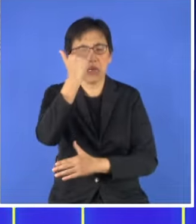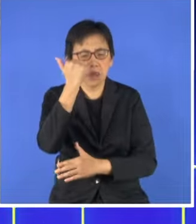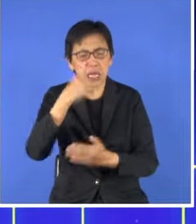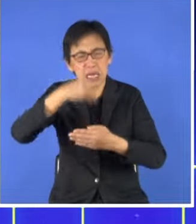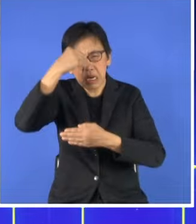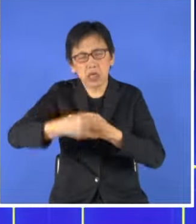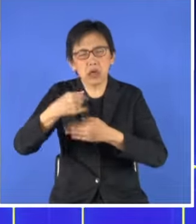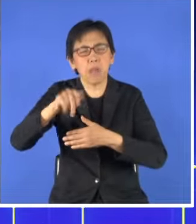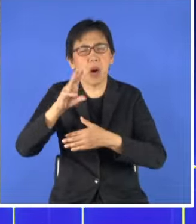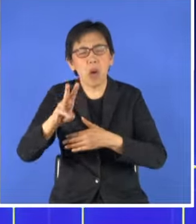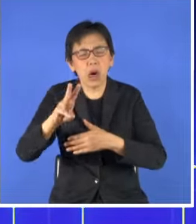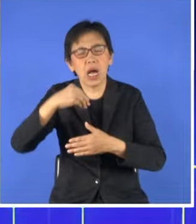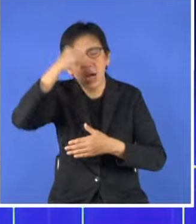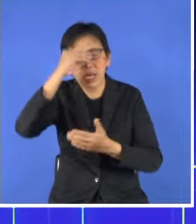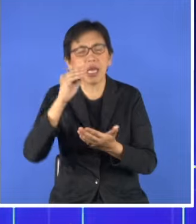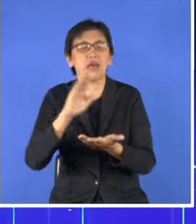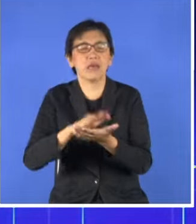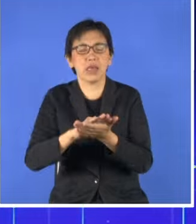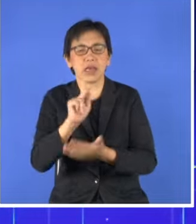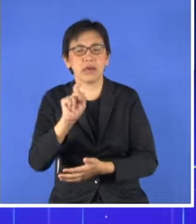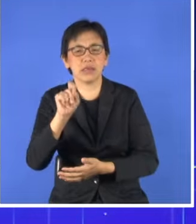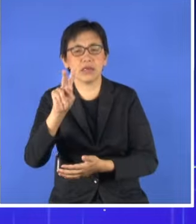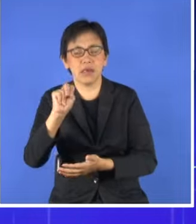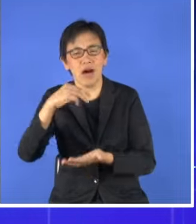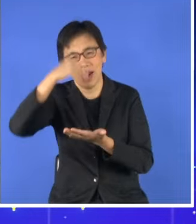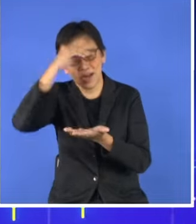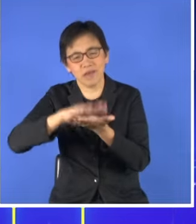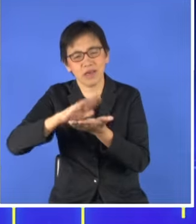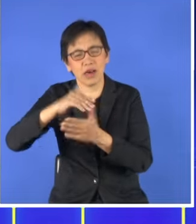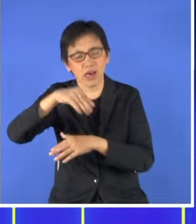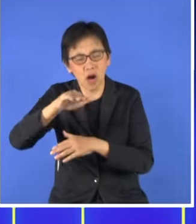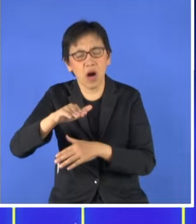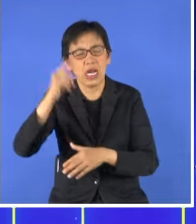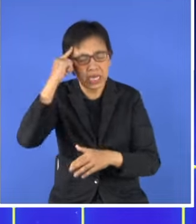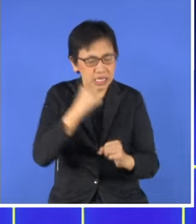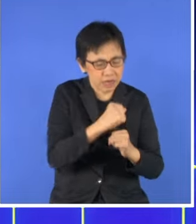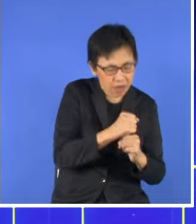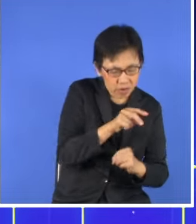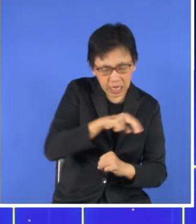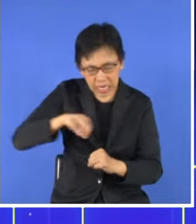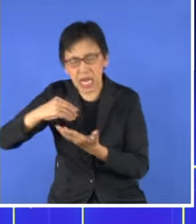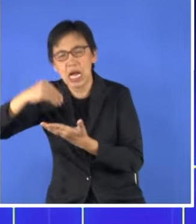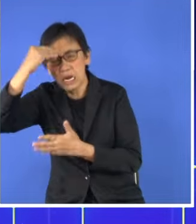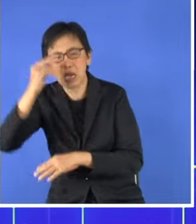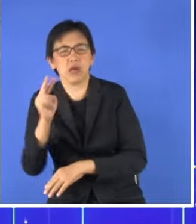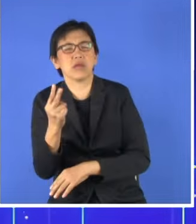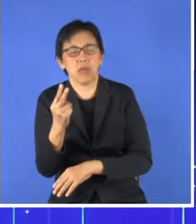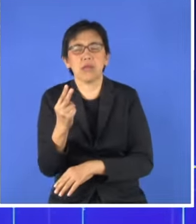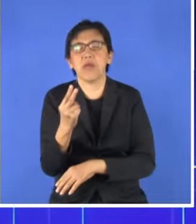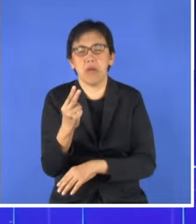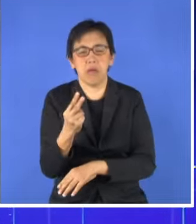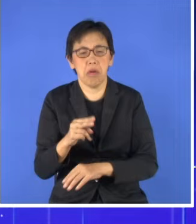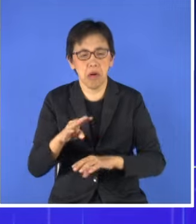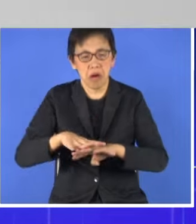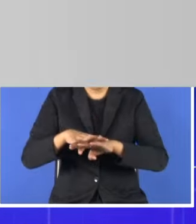6ไม่เรียนตนแบถึงฝของน้องด้วยนะคะใช่นี่ดูวางอวนสิคล่องแคล่วที